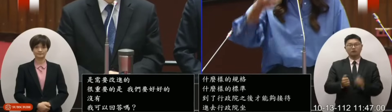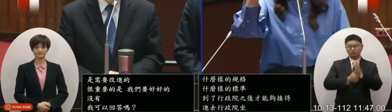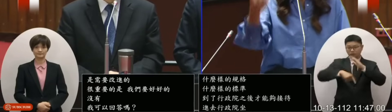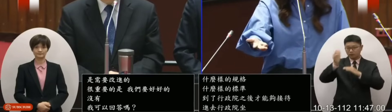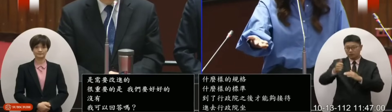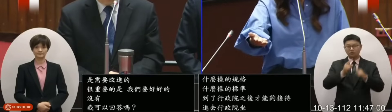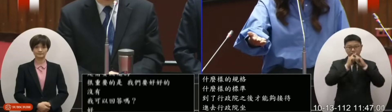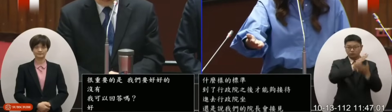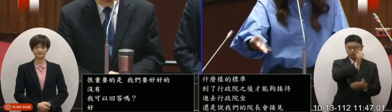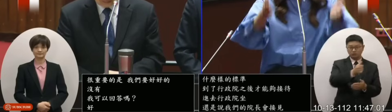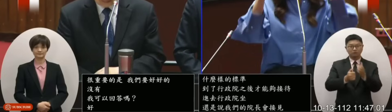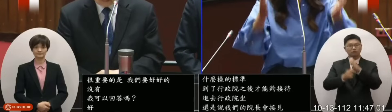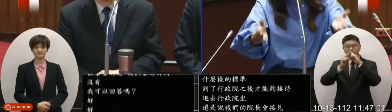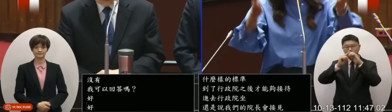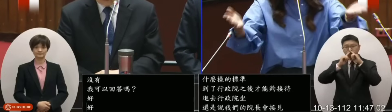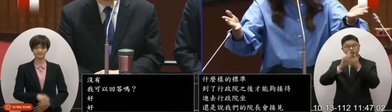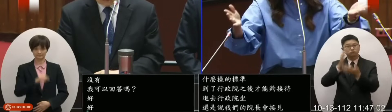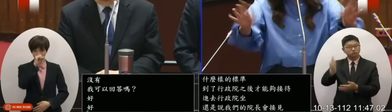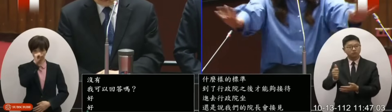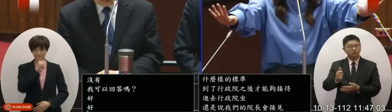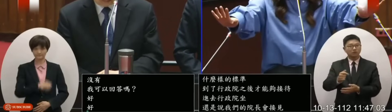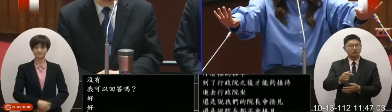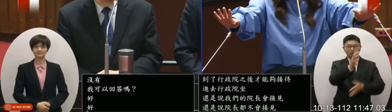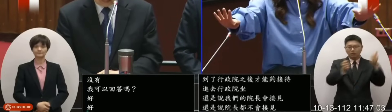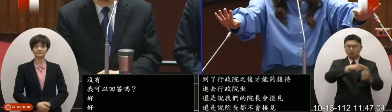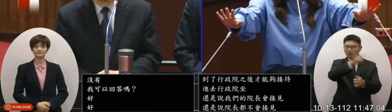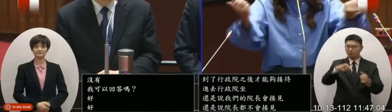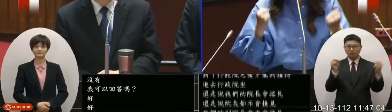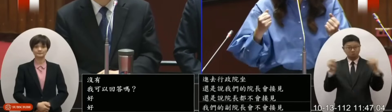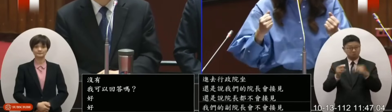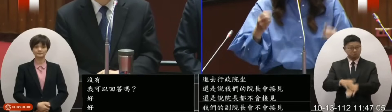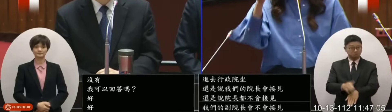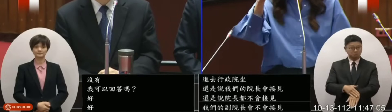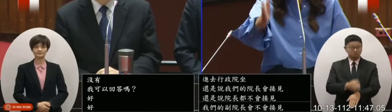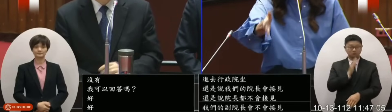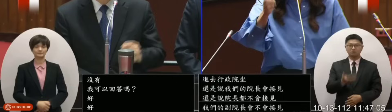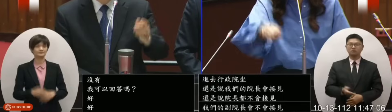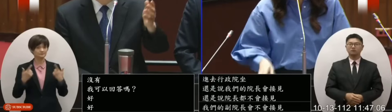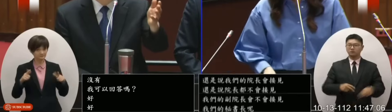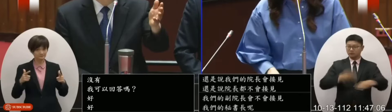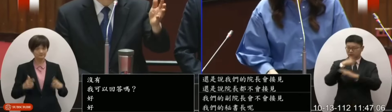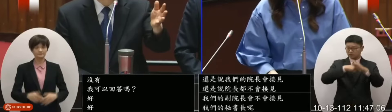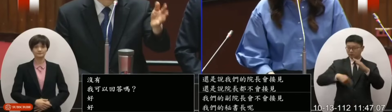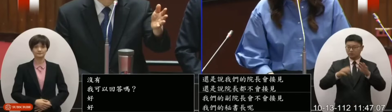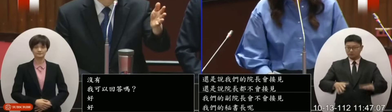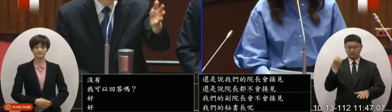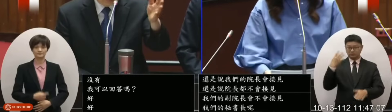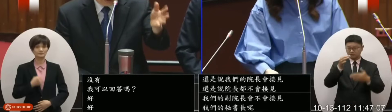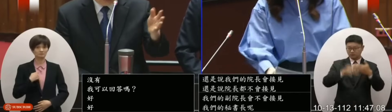书长呢？我们的副秘书长呢？这些长官通通都不会接见，是这样吗？这是行政院最新的 SOP